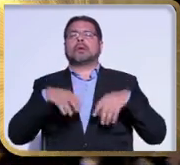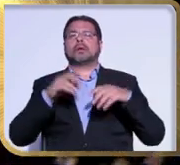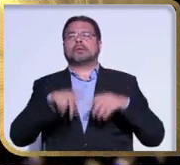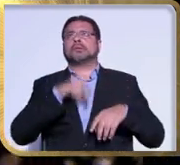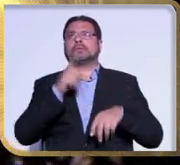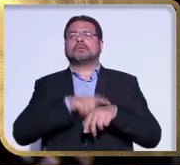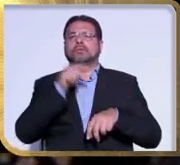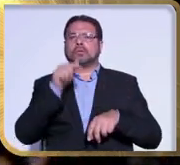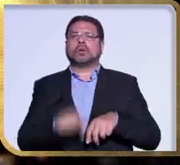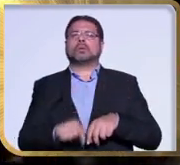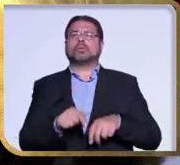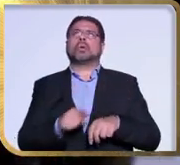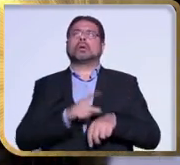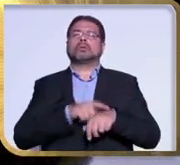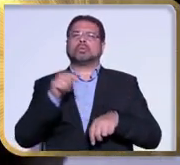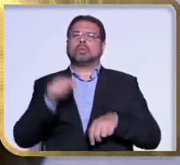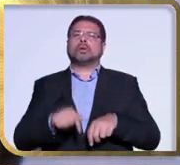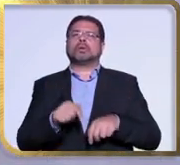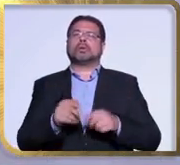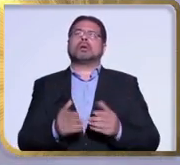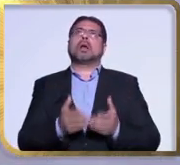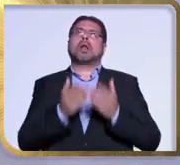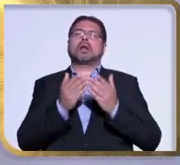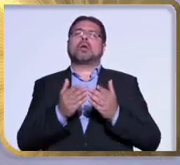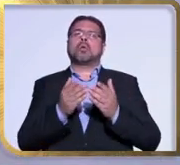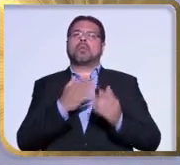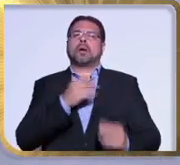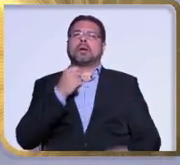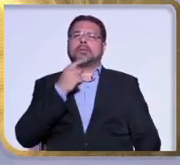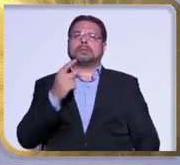وبارك عليه في كل وقت وحين.